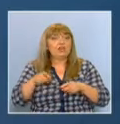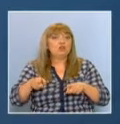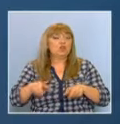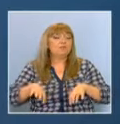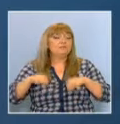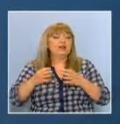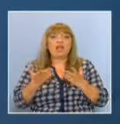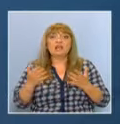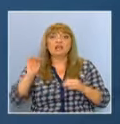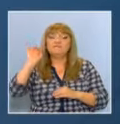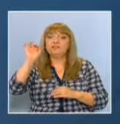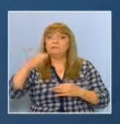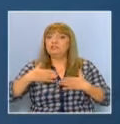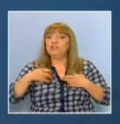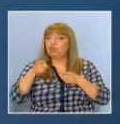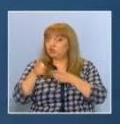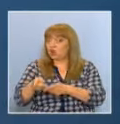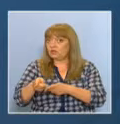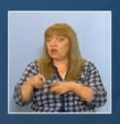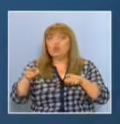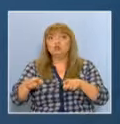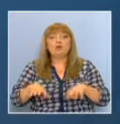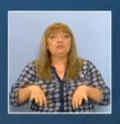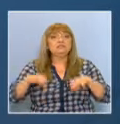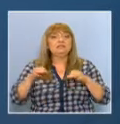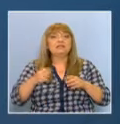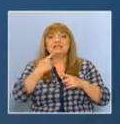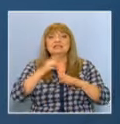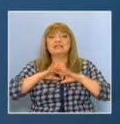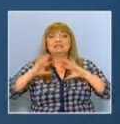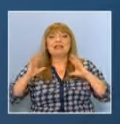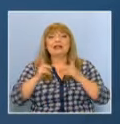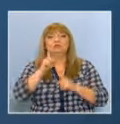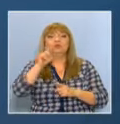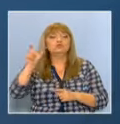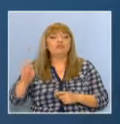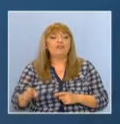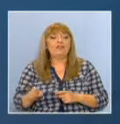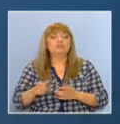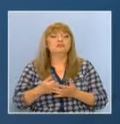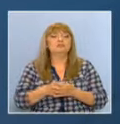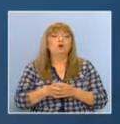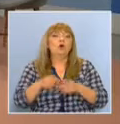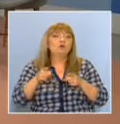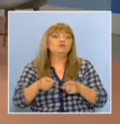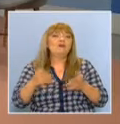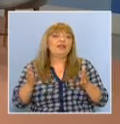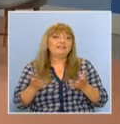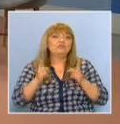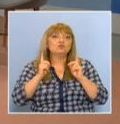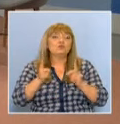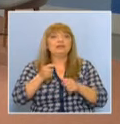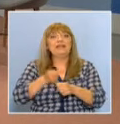той, той избира за цялото човечество. Той заявява тази ситуация пред тези обстоятелства, това е нещо, което трябва да бъде